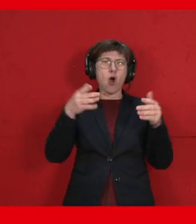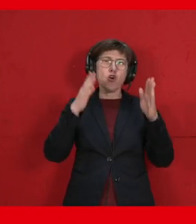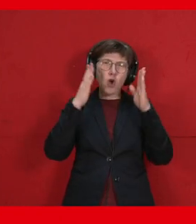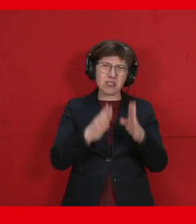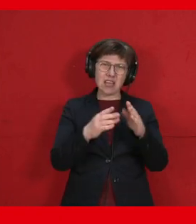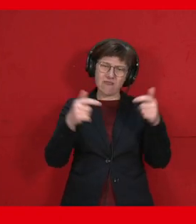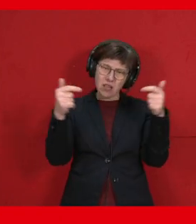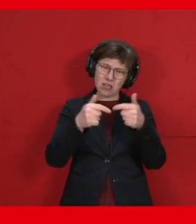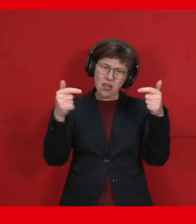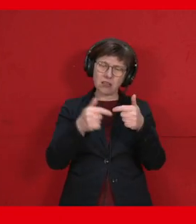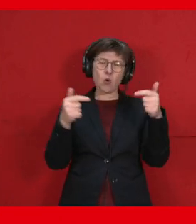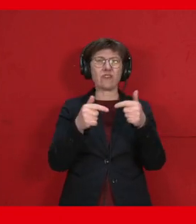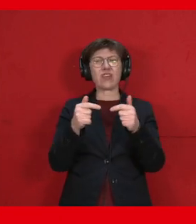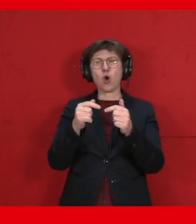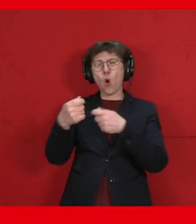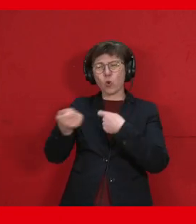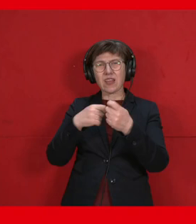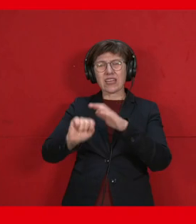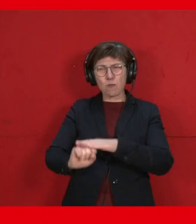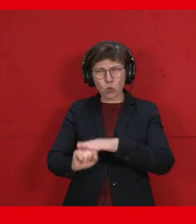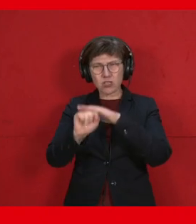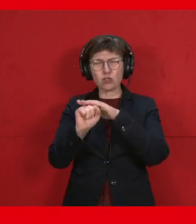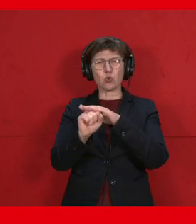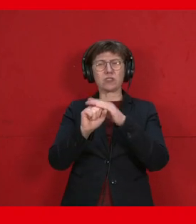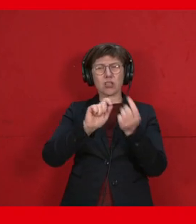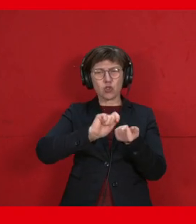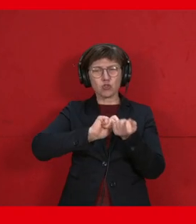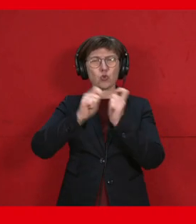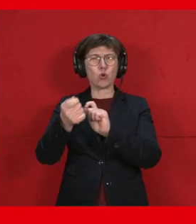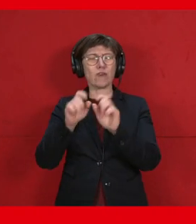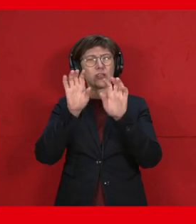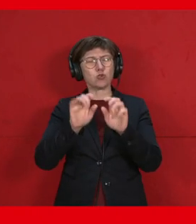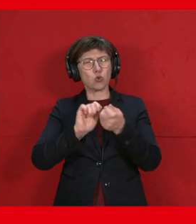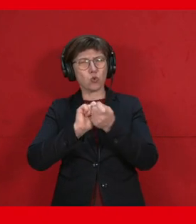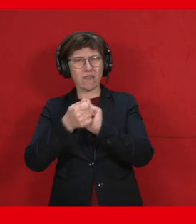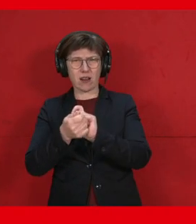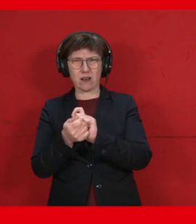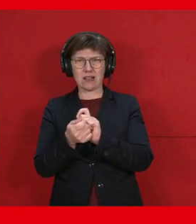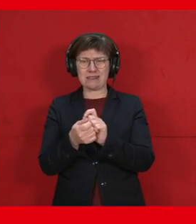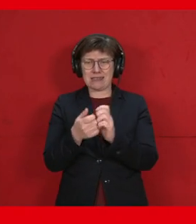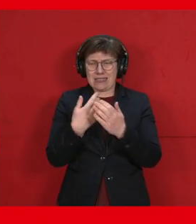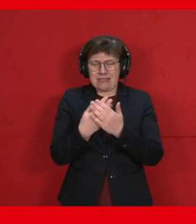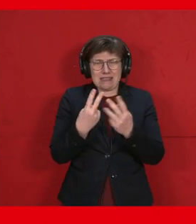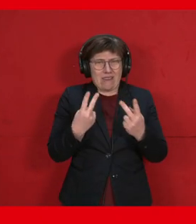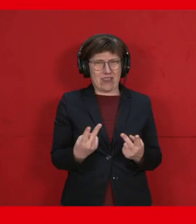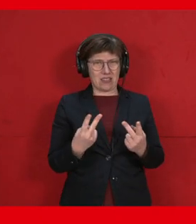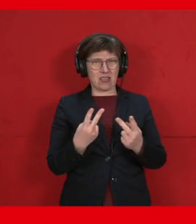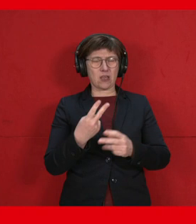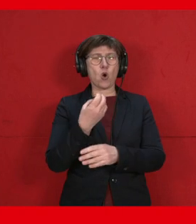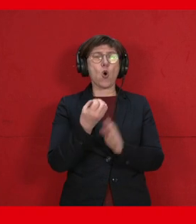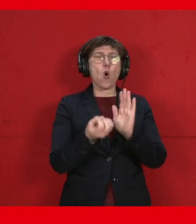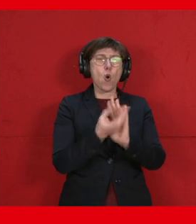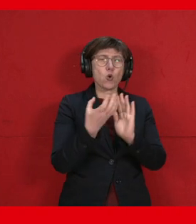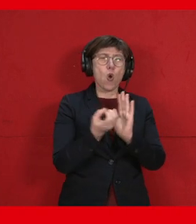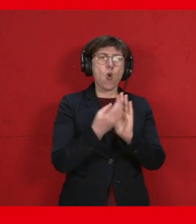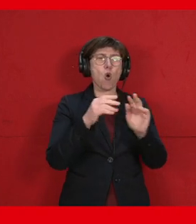dabei die Unternehmen im Strukturwandel zu unterstützen. Ich glaube, genau darum geht es. Es geht jetzt darum, eine ökologische Wirtschaftspolitik zu machen. Das